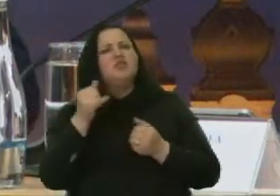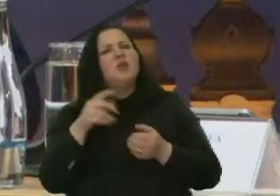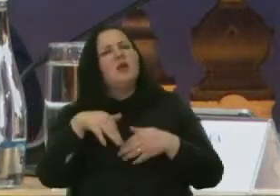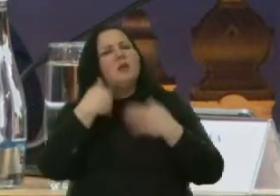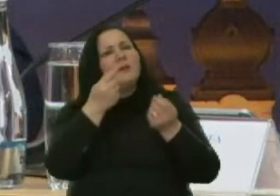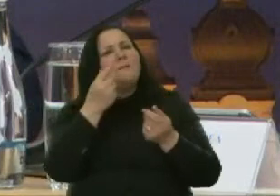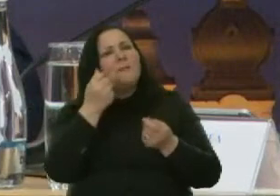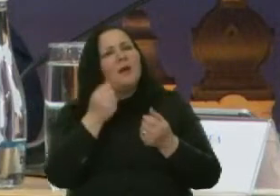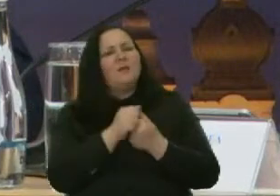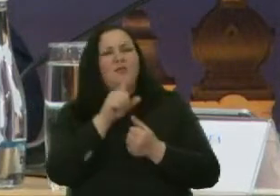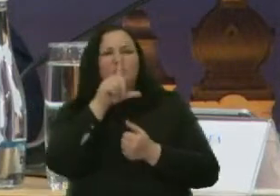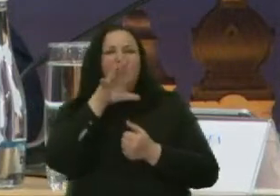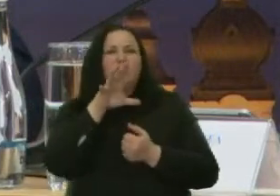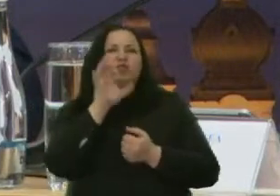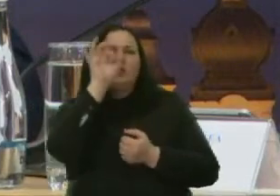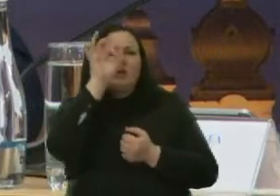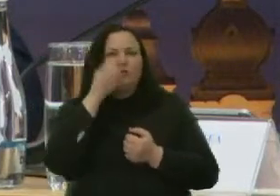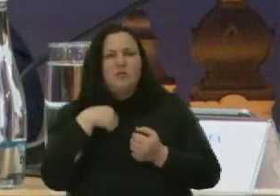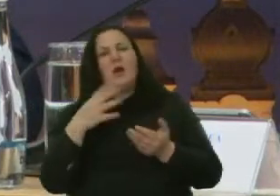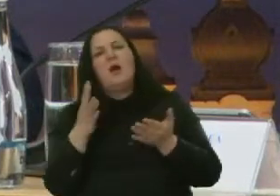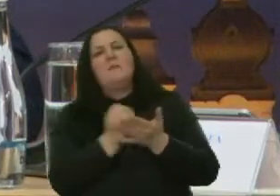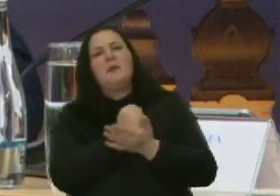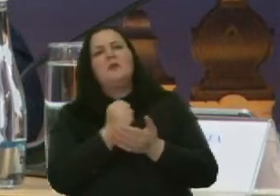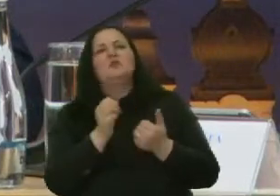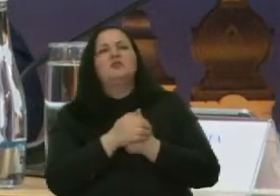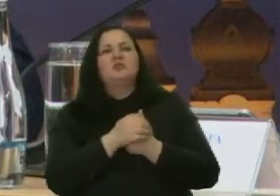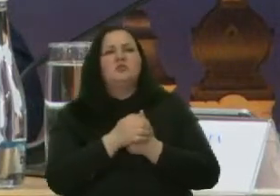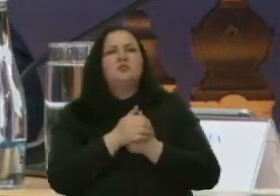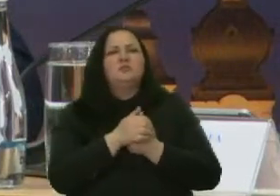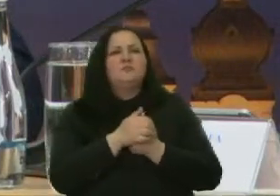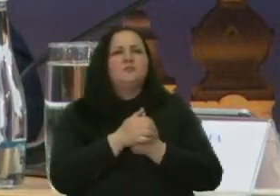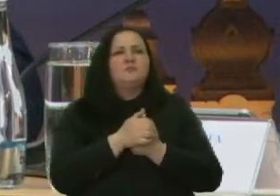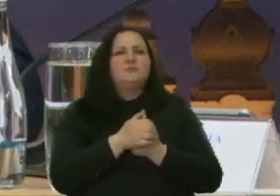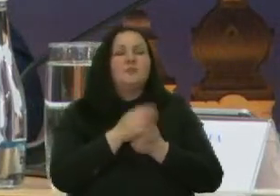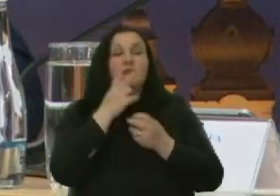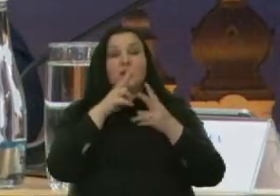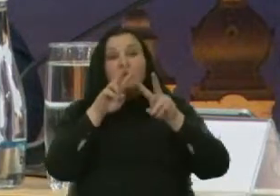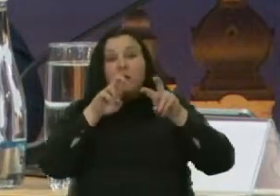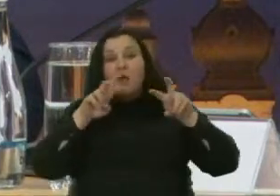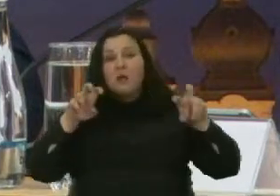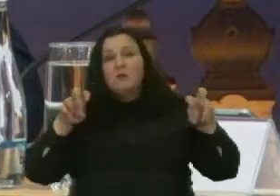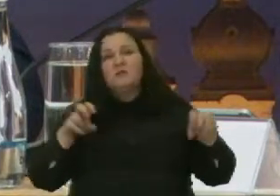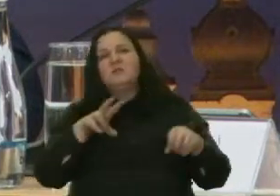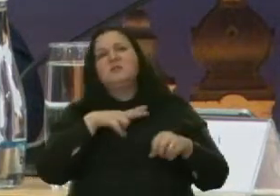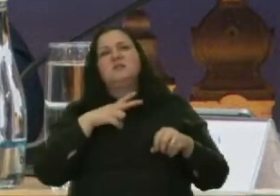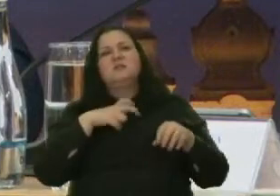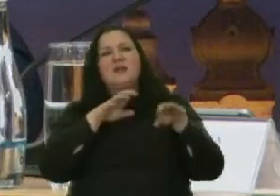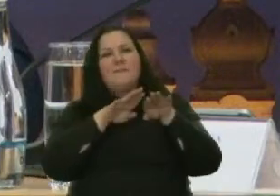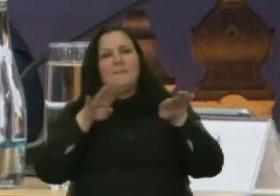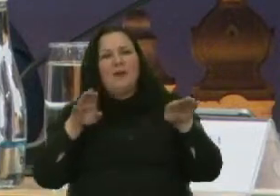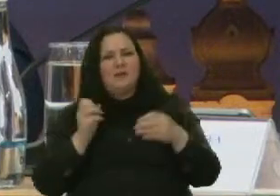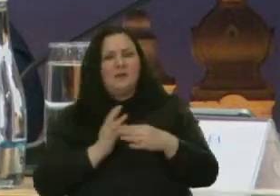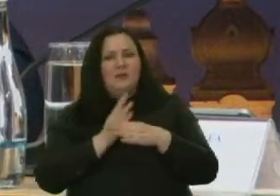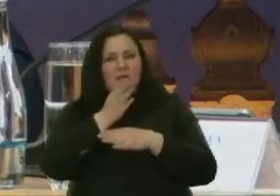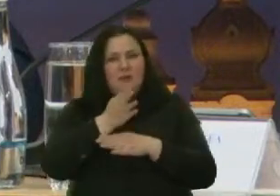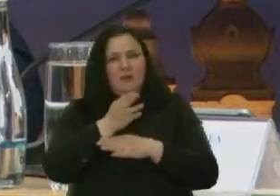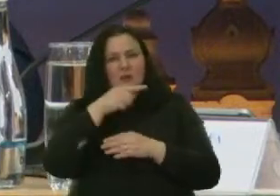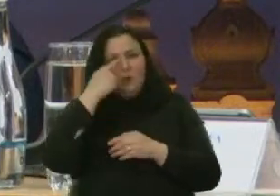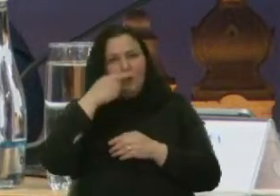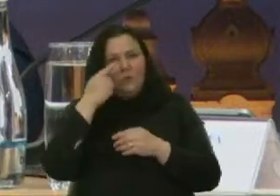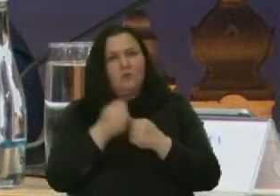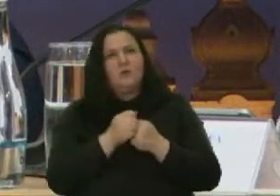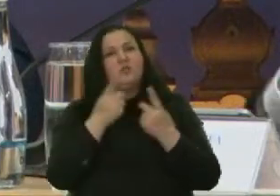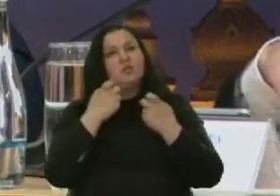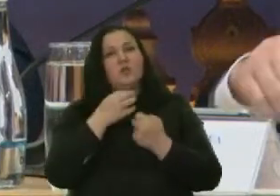50% dar am reușit cu 25% ă în analiză sunt parch unde de la intrarea în municipiu și din